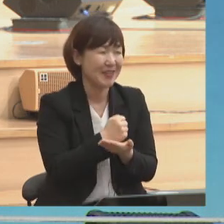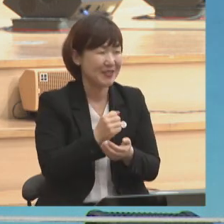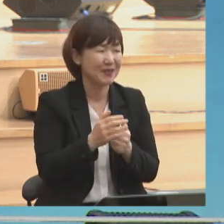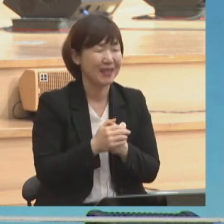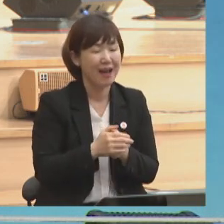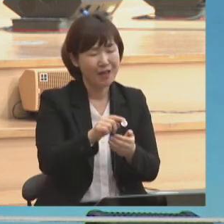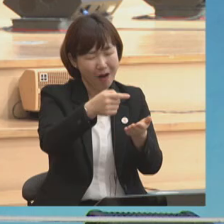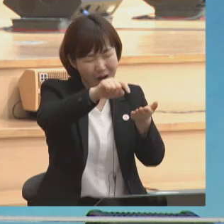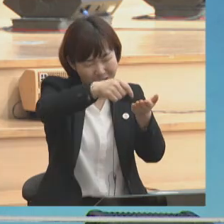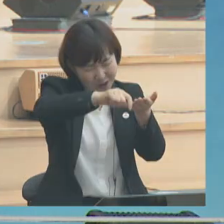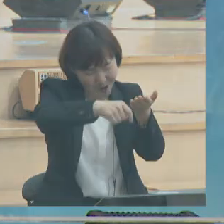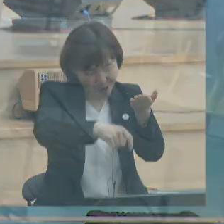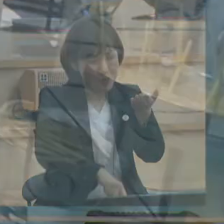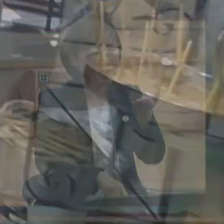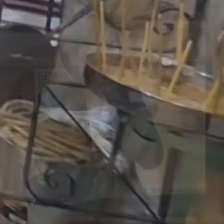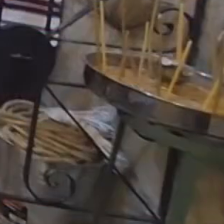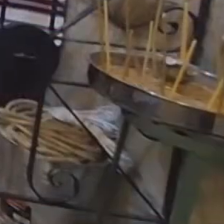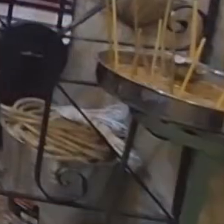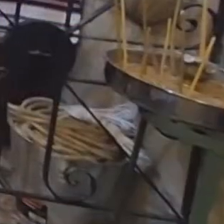굉장히 깊은 우물 한번 보도록 하시죠.